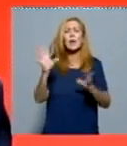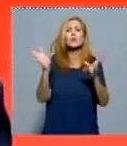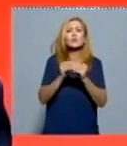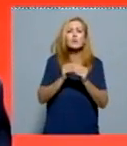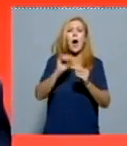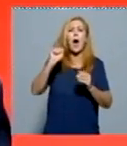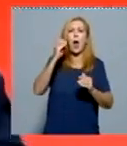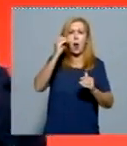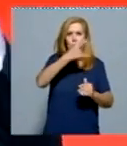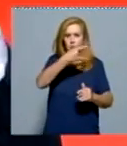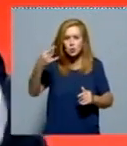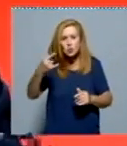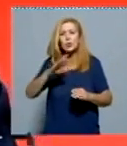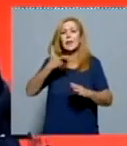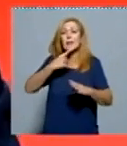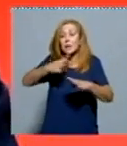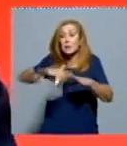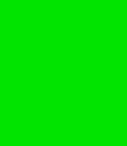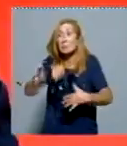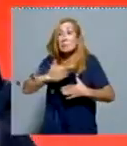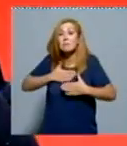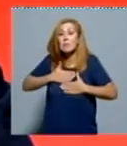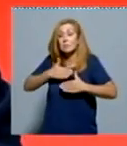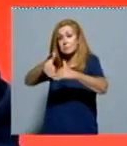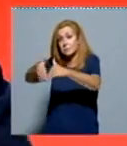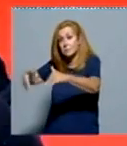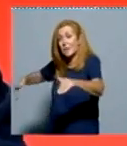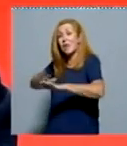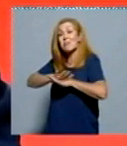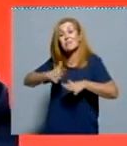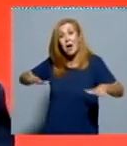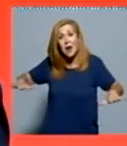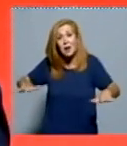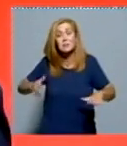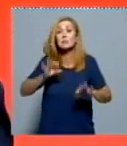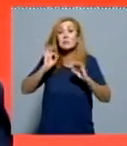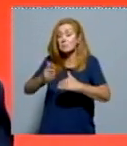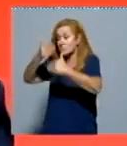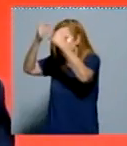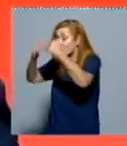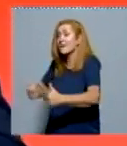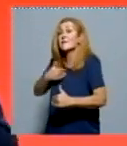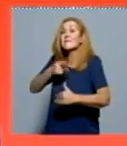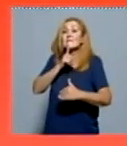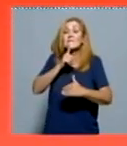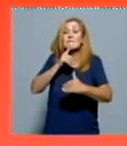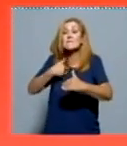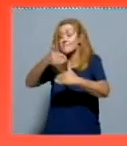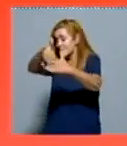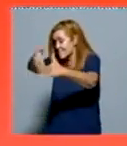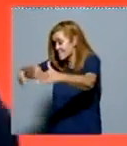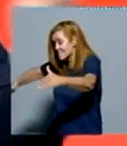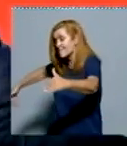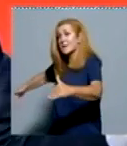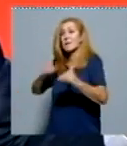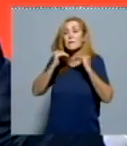υφαλοκρηπίδα, κρατώντας ακέραιες και αδιαπραγμάτευτες τις κόκκινες γραμμές μας, δηλαδή